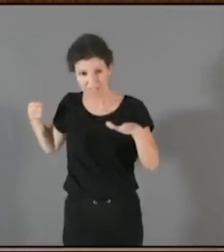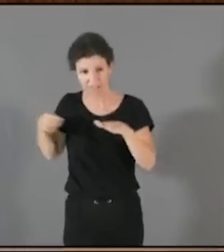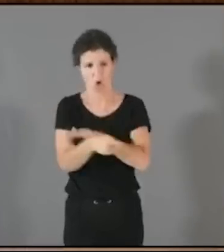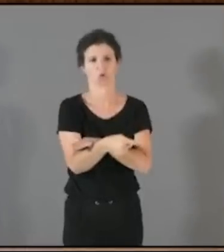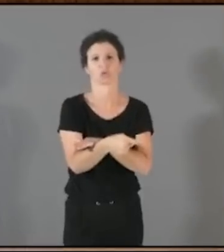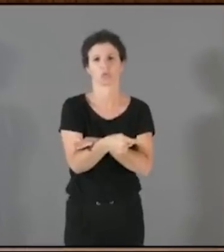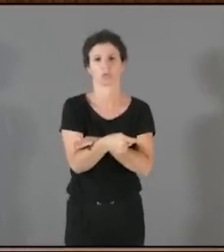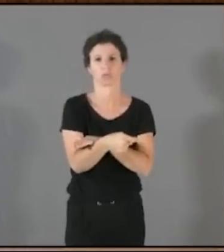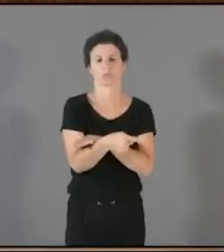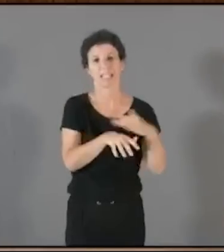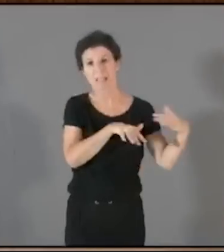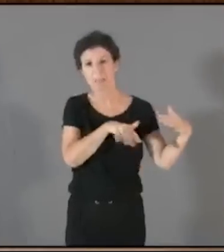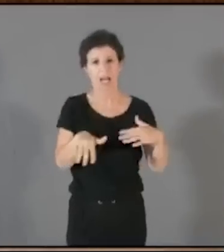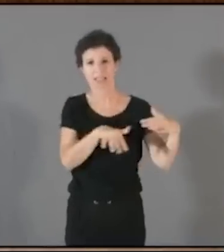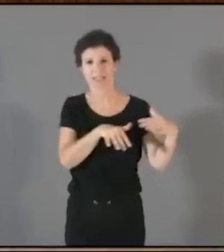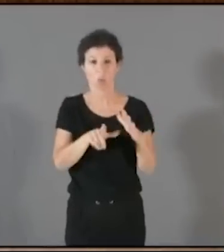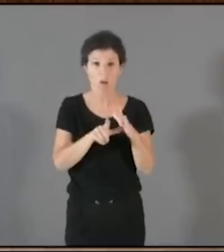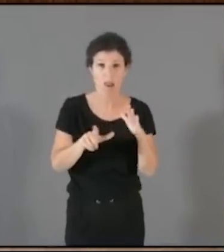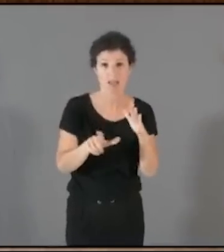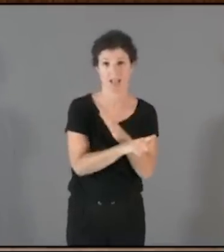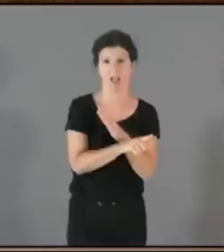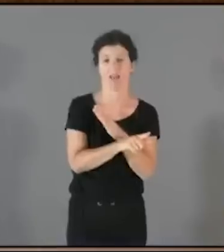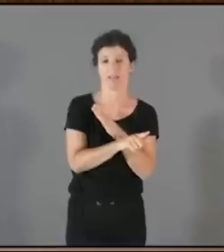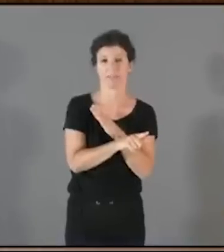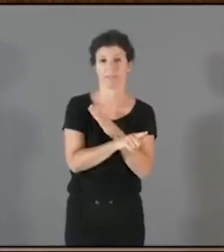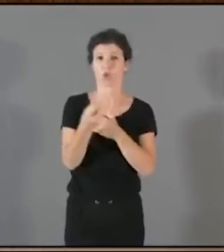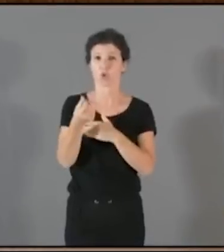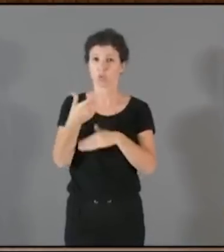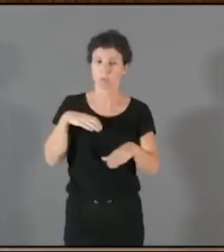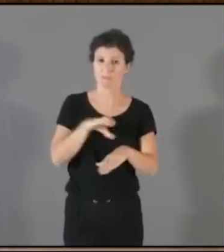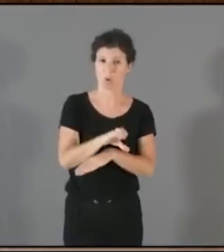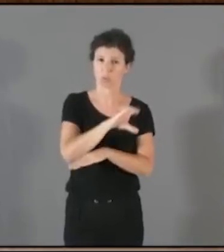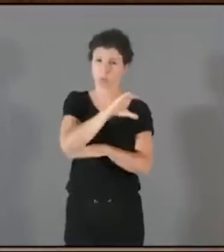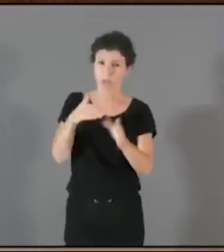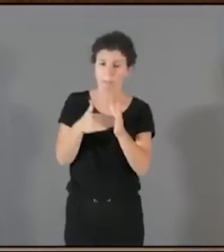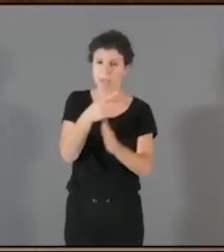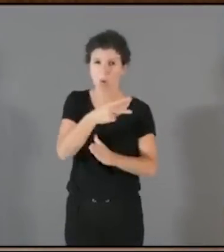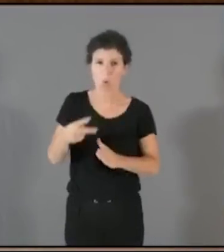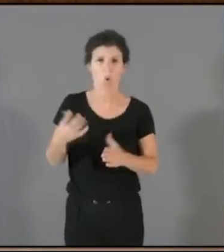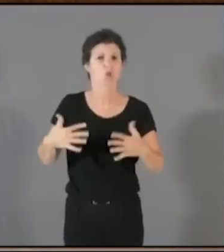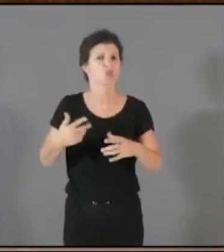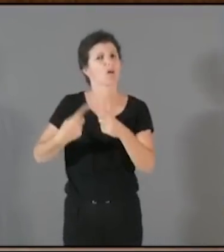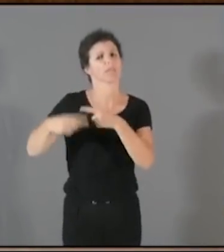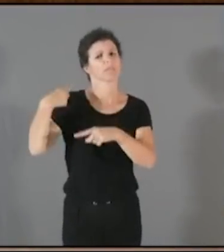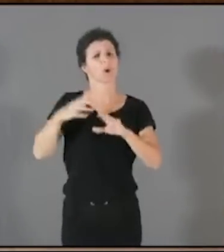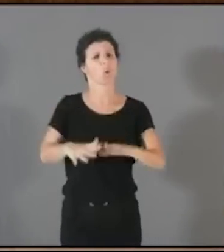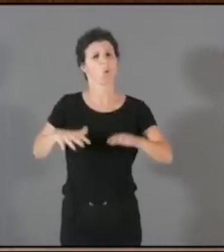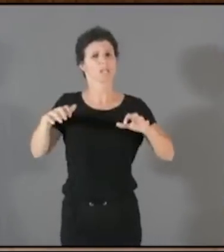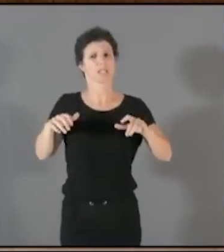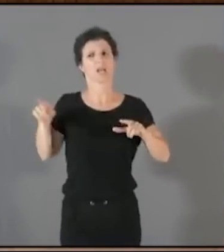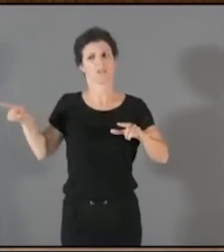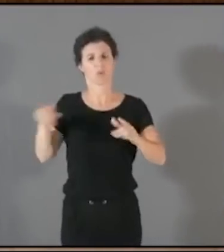Cette subvention de 100 000 €, et vous aviez exprimé lors de notre dernier conseil, alors que vous aviez retiré